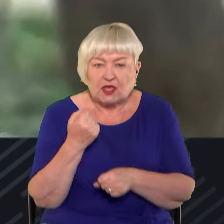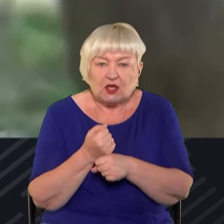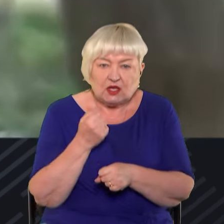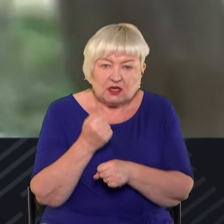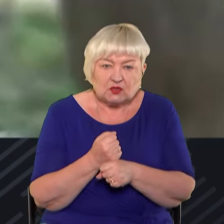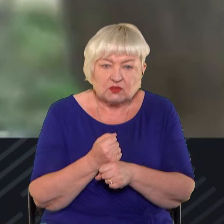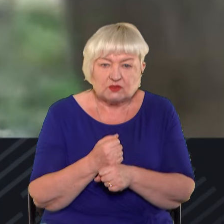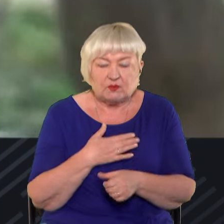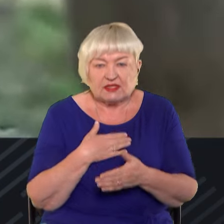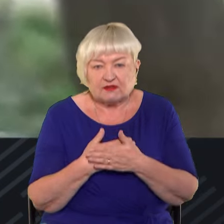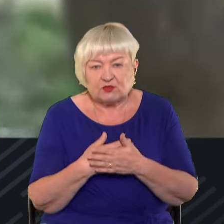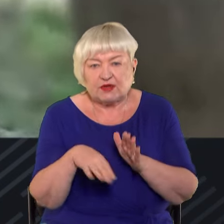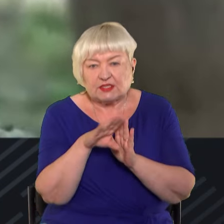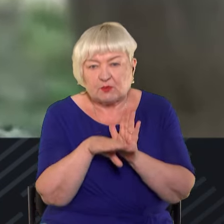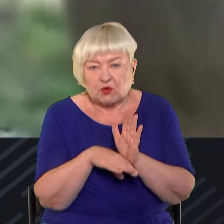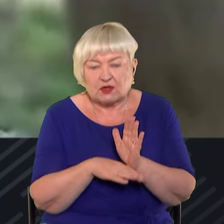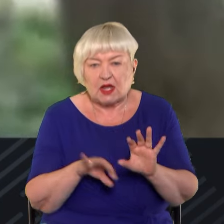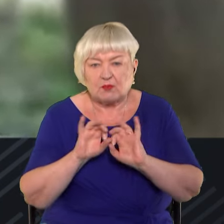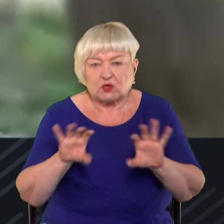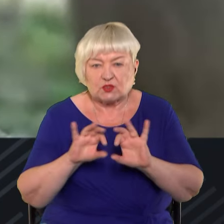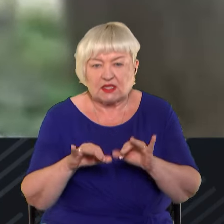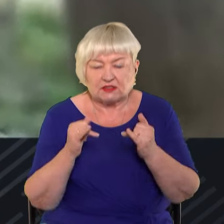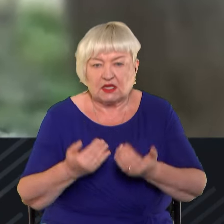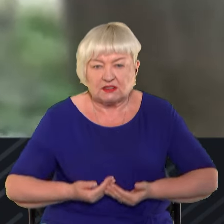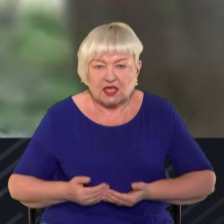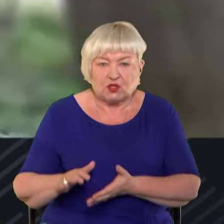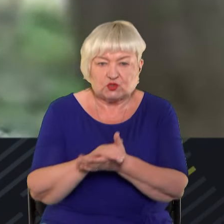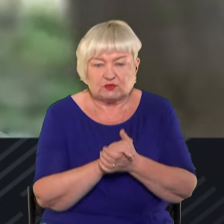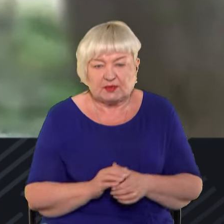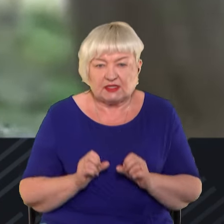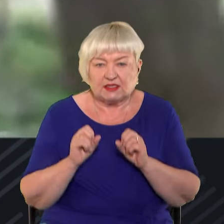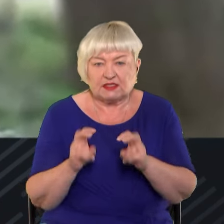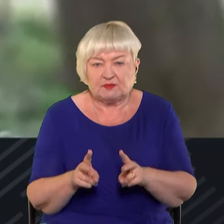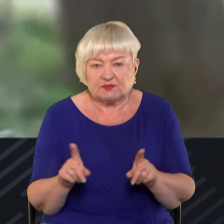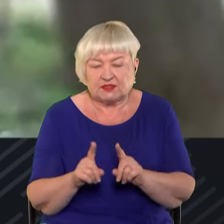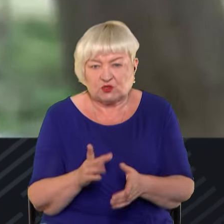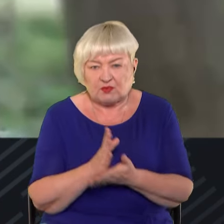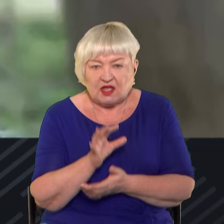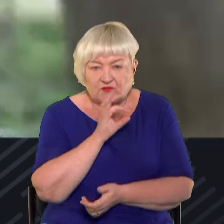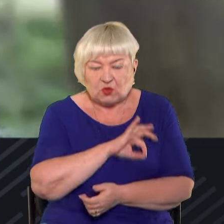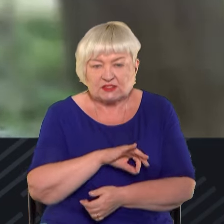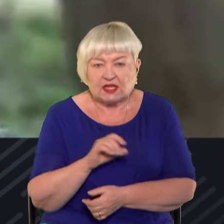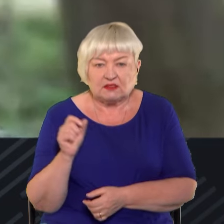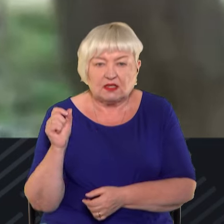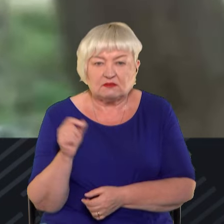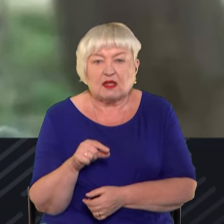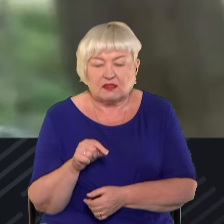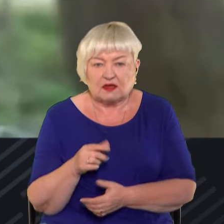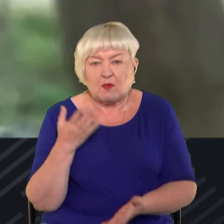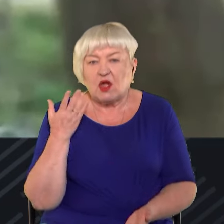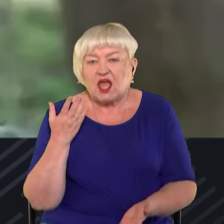і активізувати програму роз'яснення для суспільства небезпек, яких несе використання телеграму. Ну і якщо вже